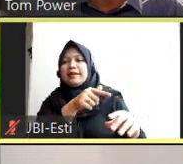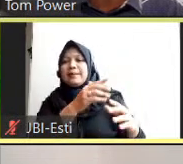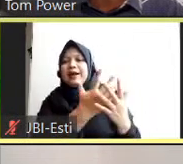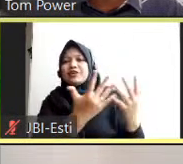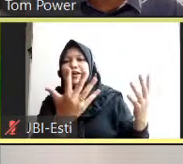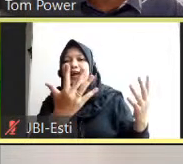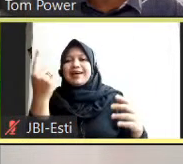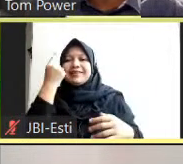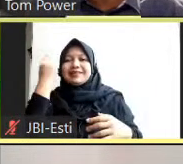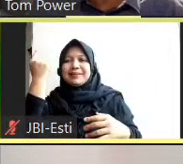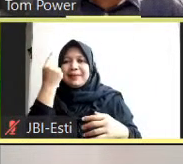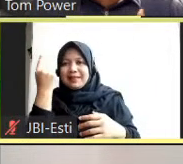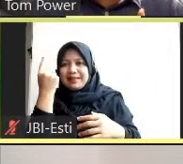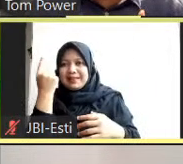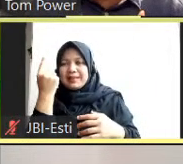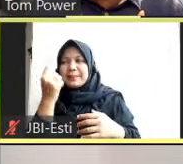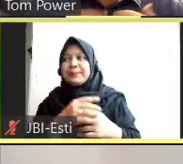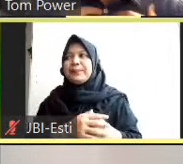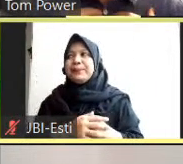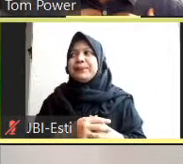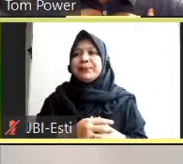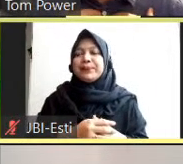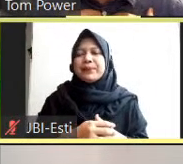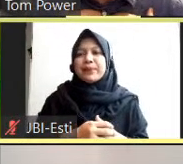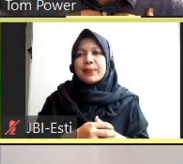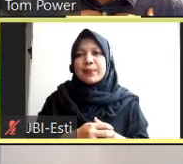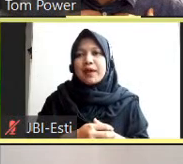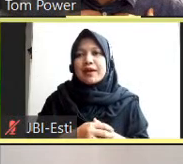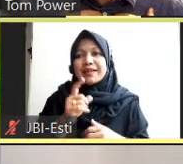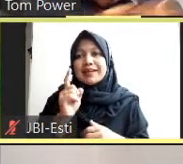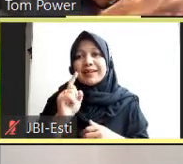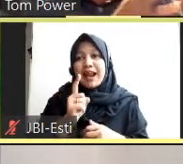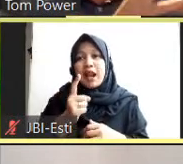Jadi istilahnya, kalau kita tidak membela